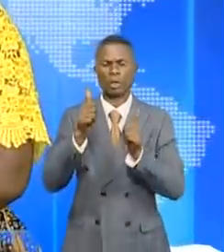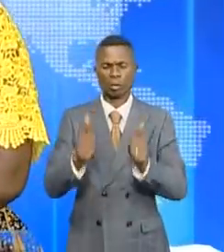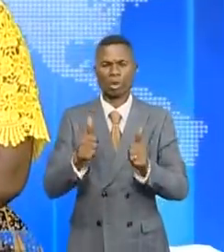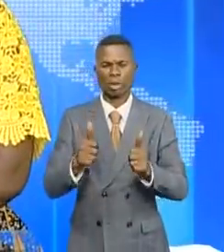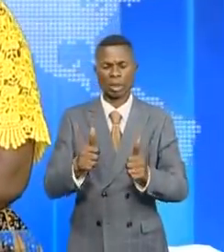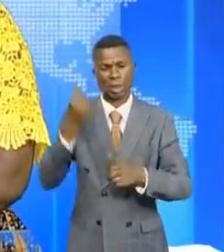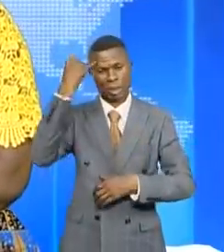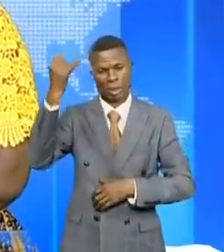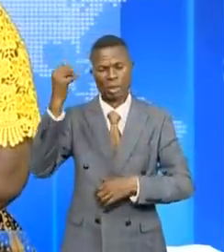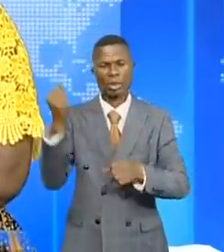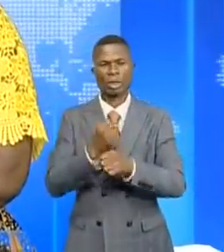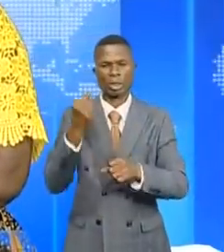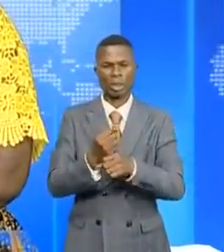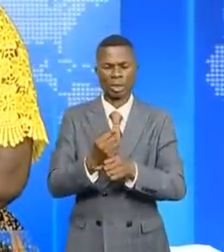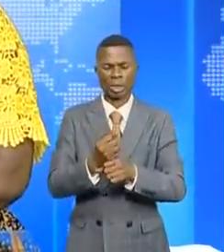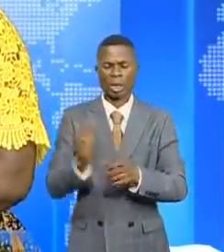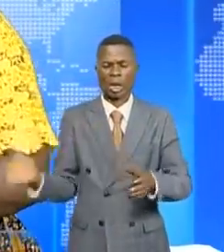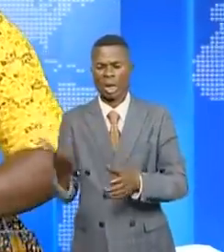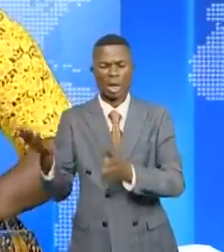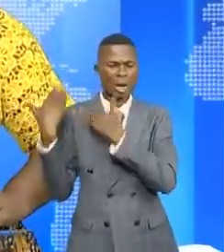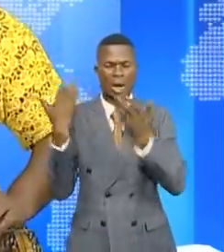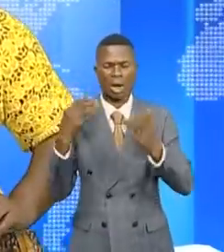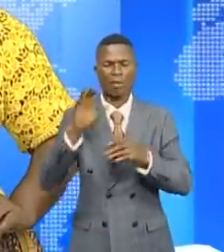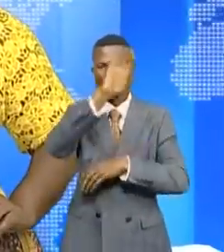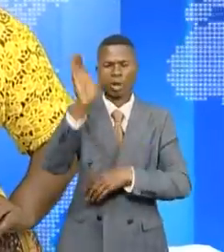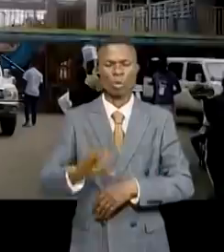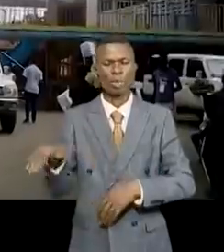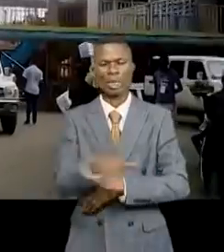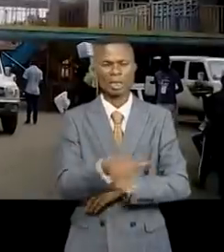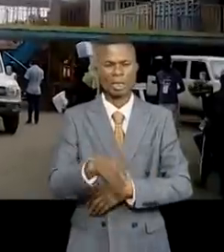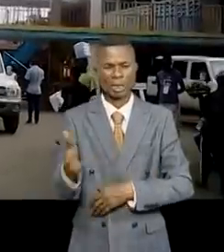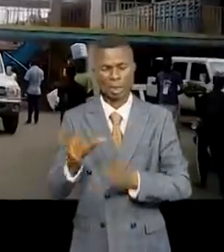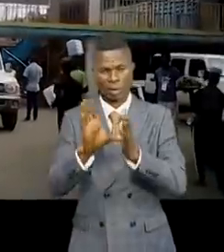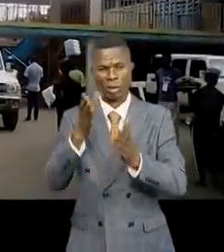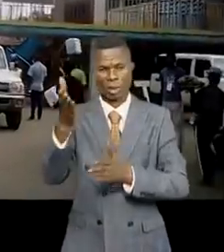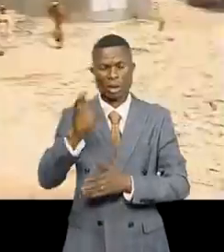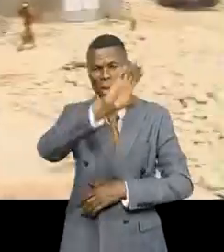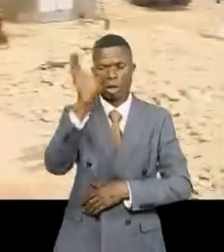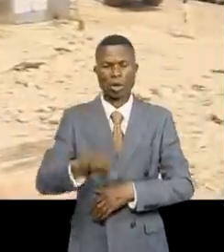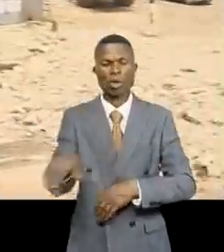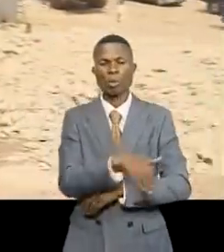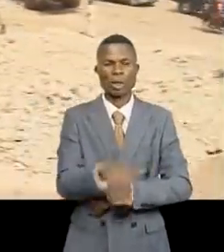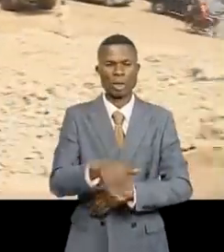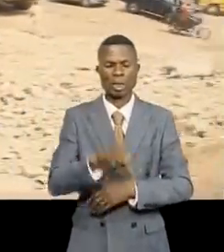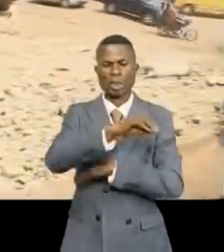dans le cadre de l'opération Sokola Ngiringiri. Regardez. La commune de Ngiringiri, en plein